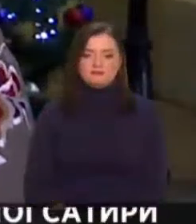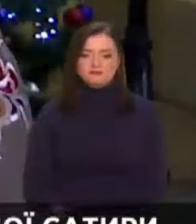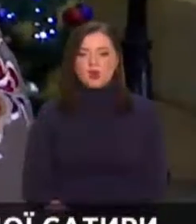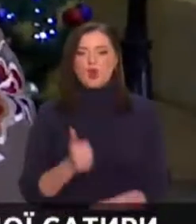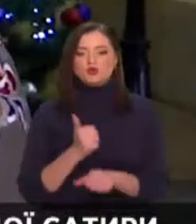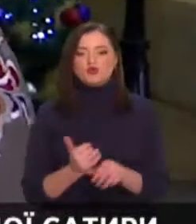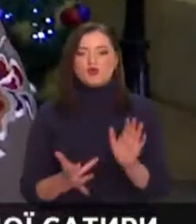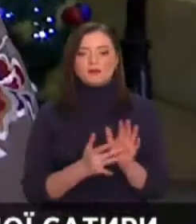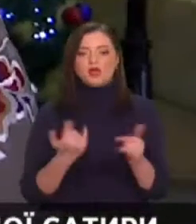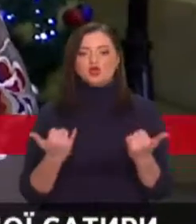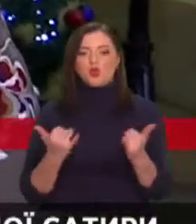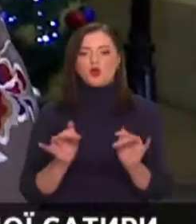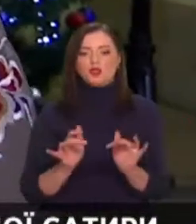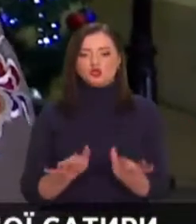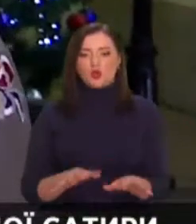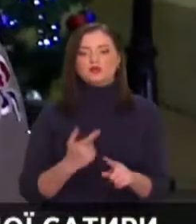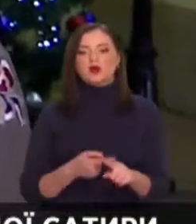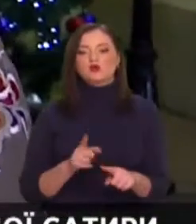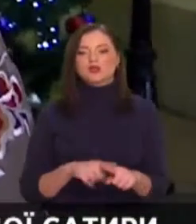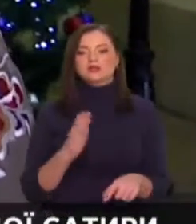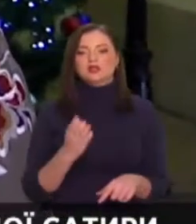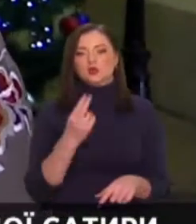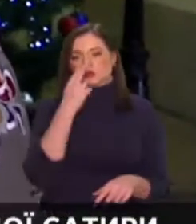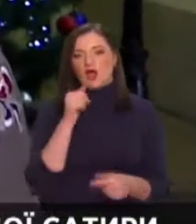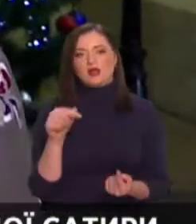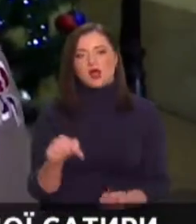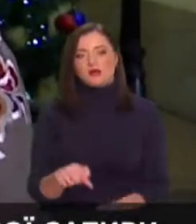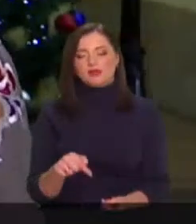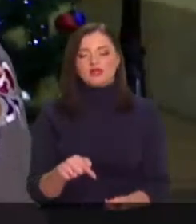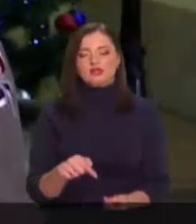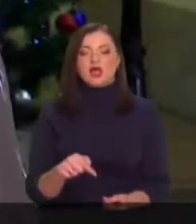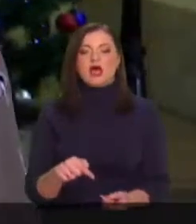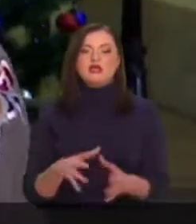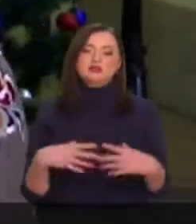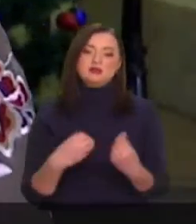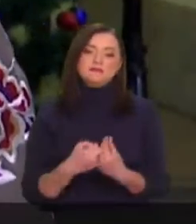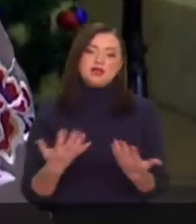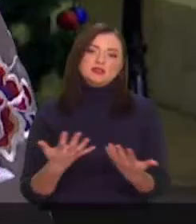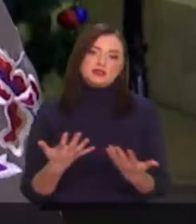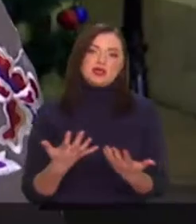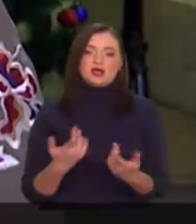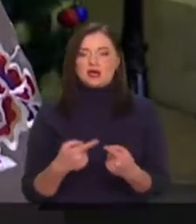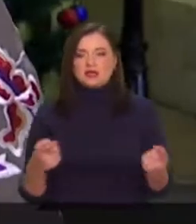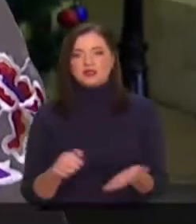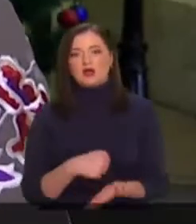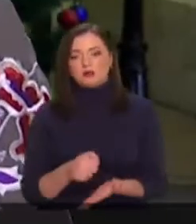Основна мета сьогоднішнього заходу – це соціальна адаптація сімей, які з тих чи інших причин